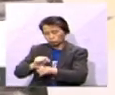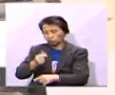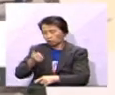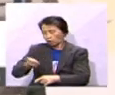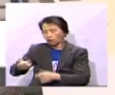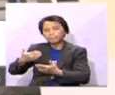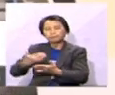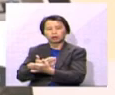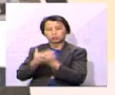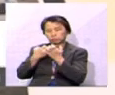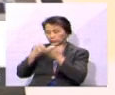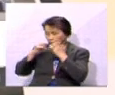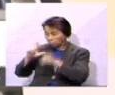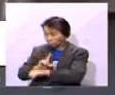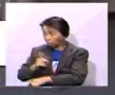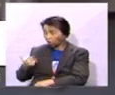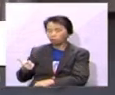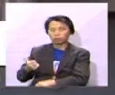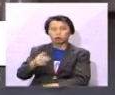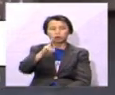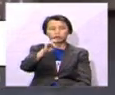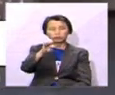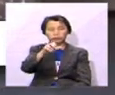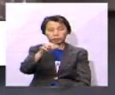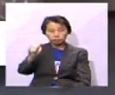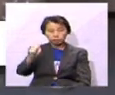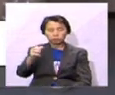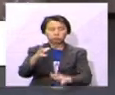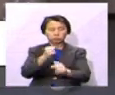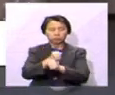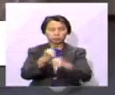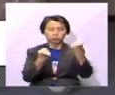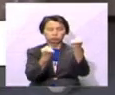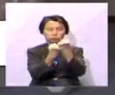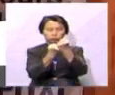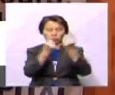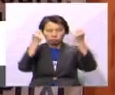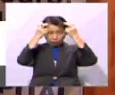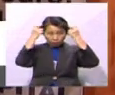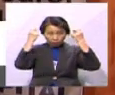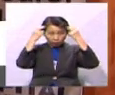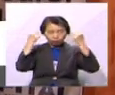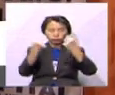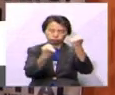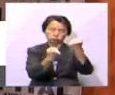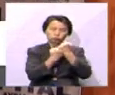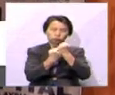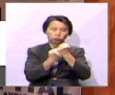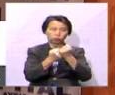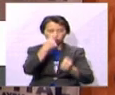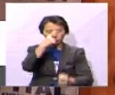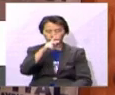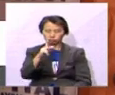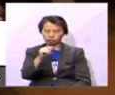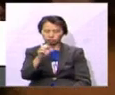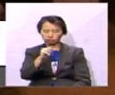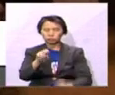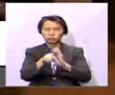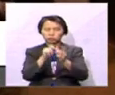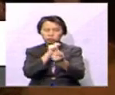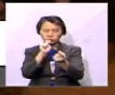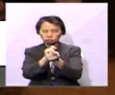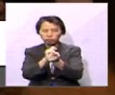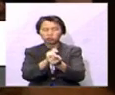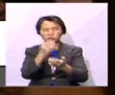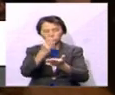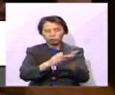seberlengkap. Selain UAE, operasi Hospital Medan ini turut mendapat sokongan daripada Arab Saudi. Bagi kes tertentu, terdapat juga pesakit yang dibawa